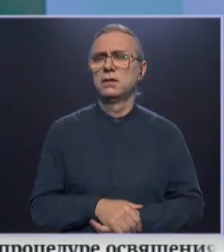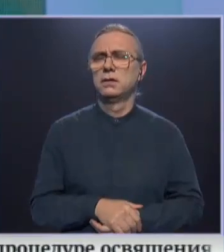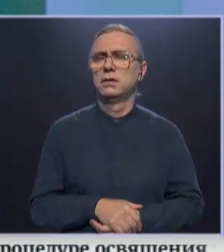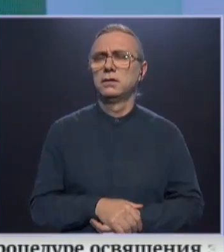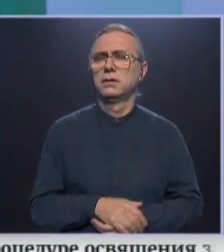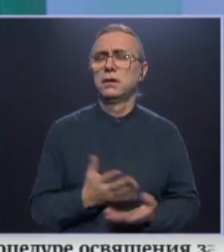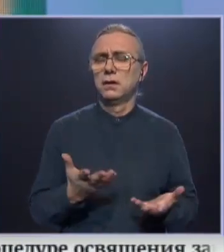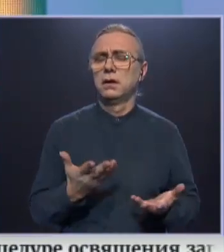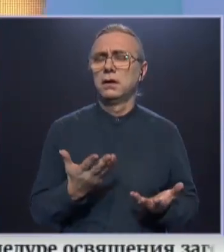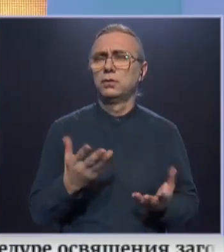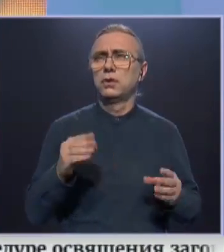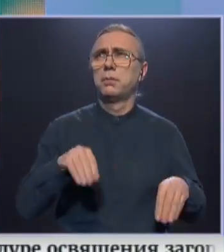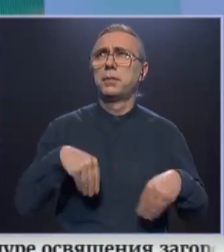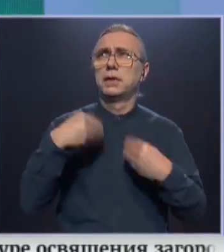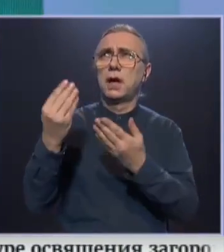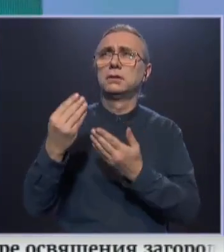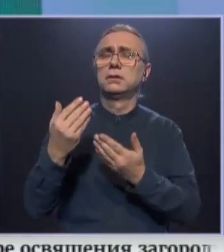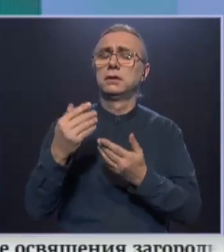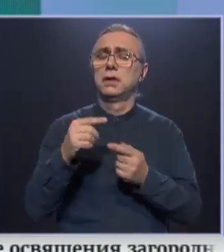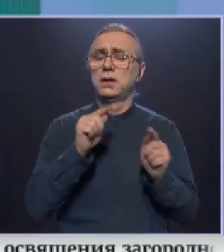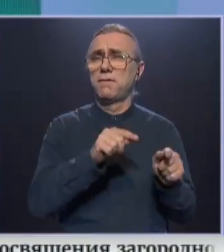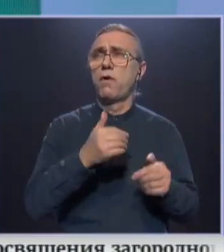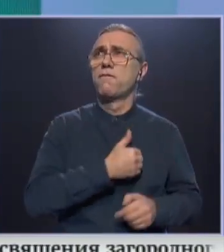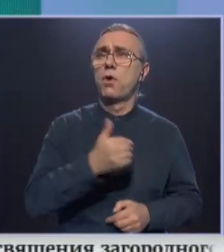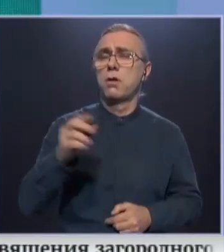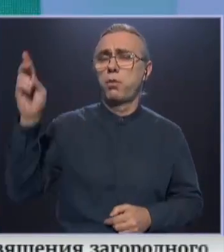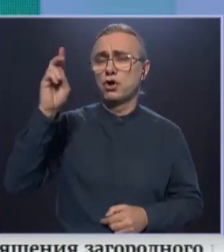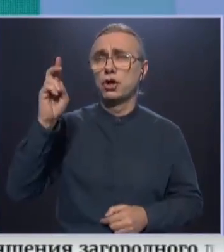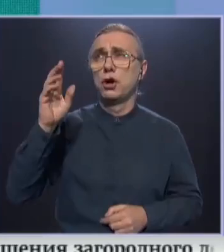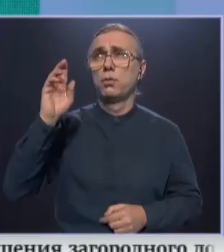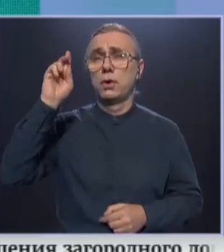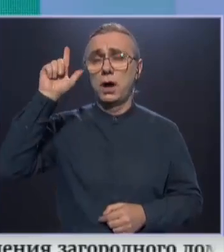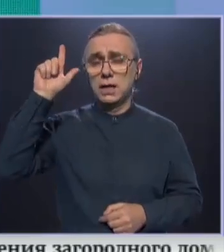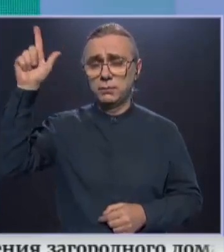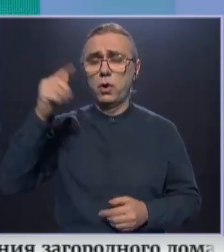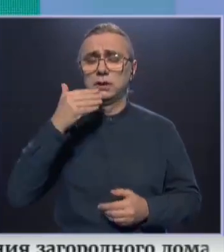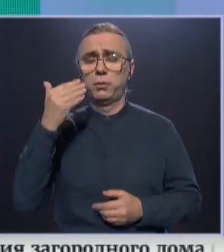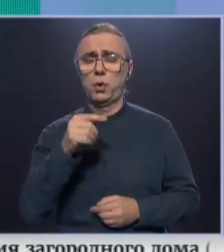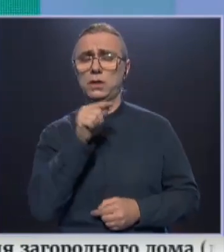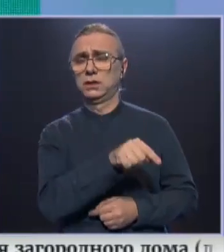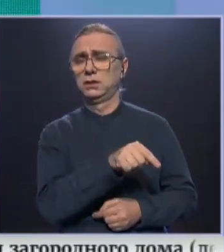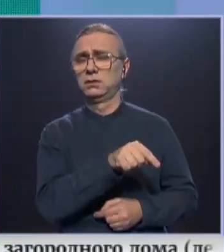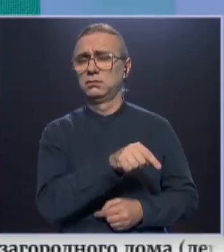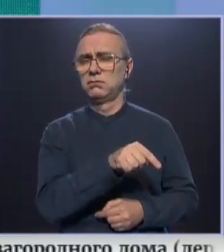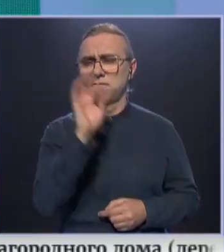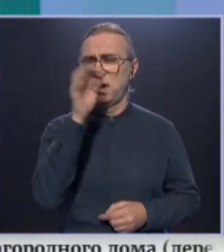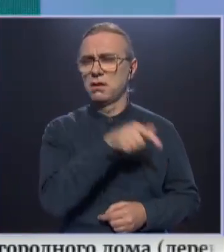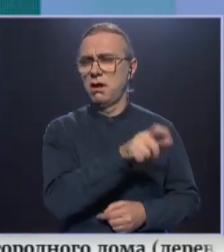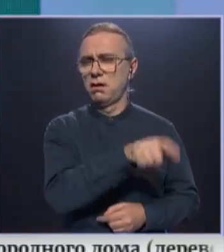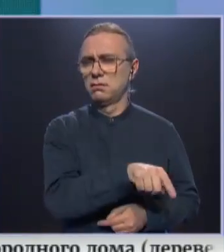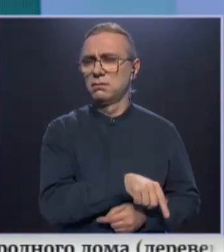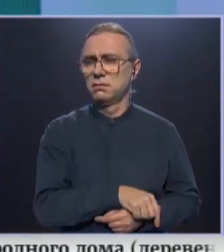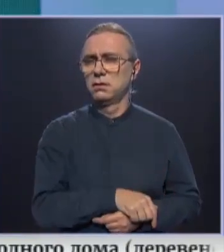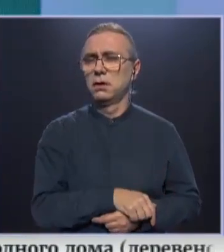его воле Божией. Вот пусть о нем будет воля Божия. Господь с него спросит, ему перед Богом отвечать. То есть не быть